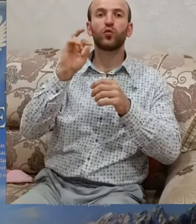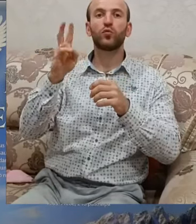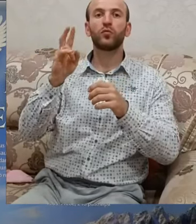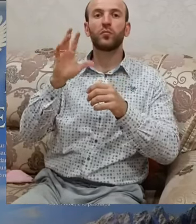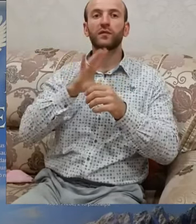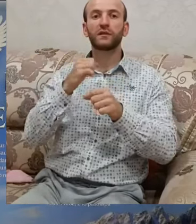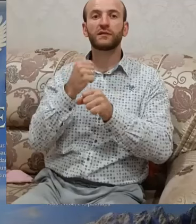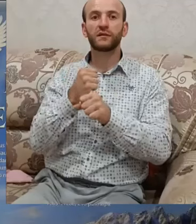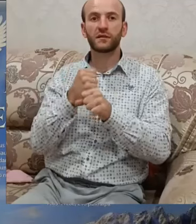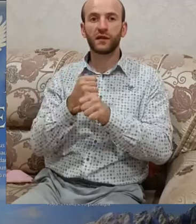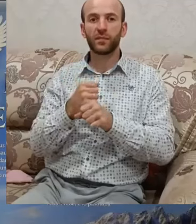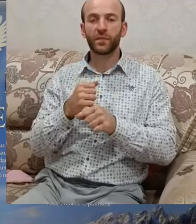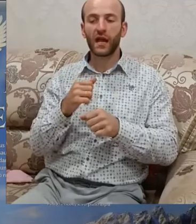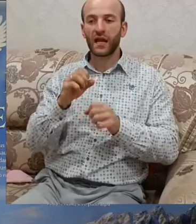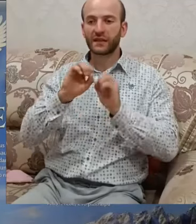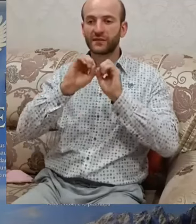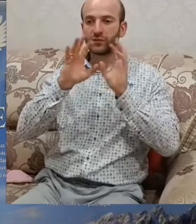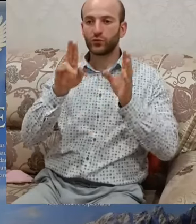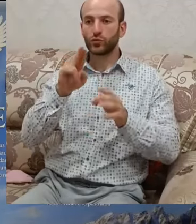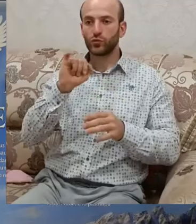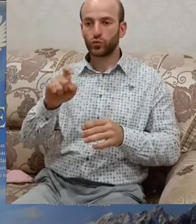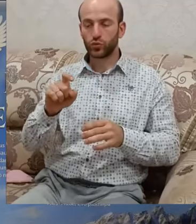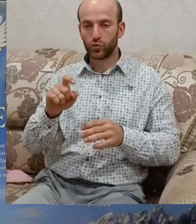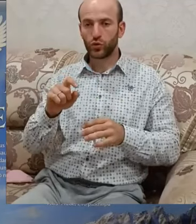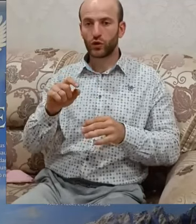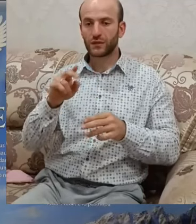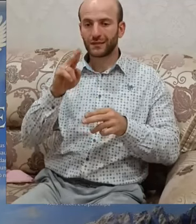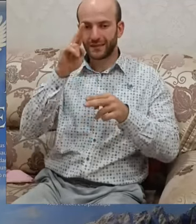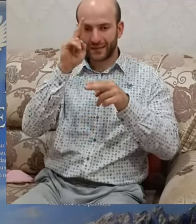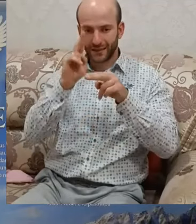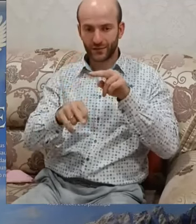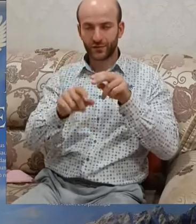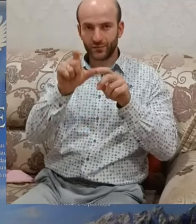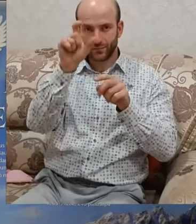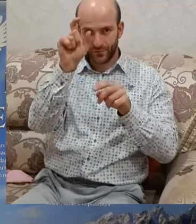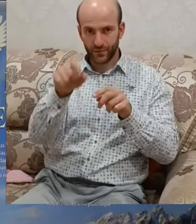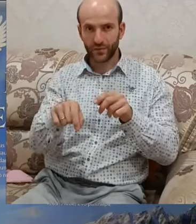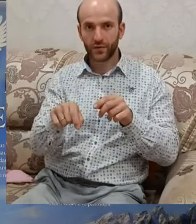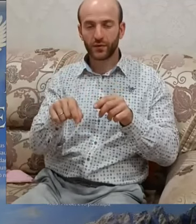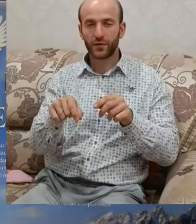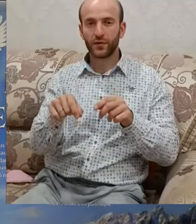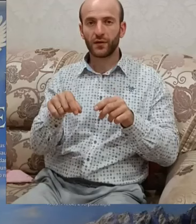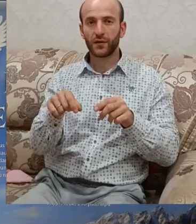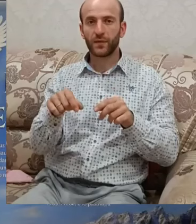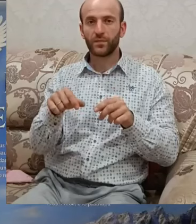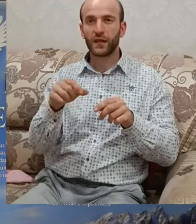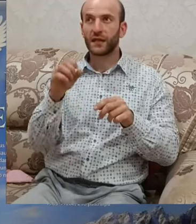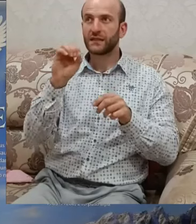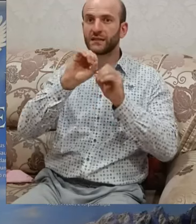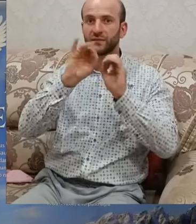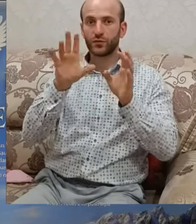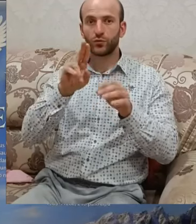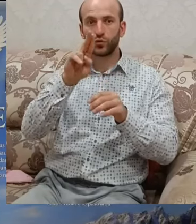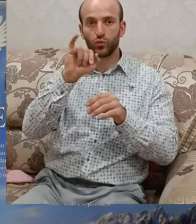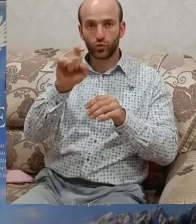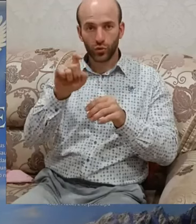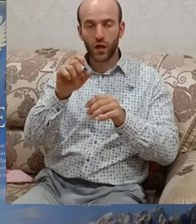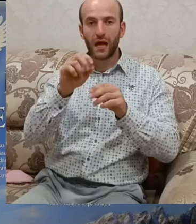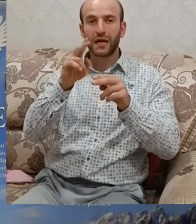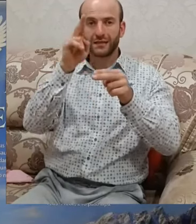Святой дух заканчивал человека. Taip. Šventoji dvasia užbaigdavo žmogų. Святой дух заканчивал человека.